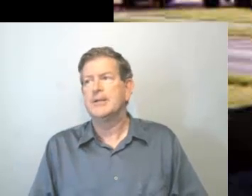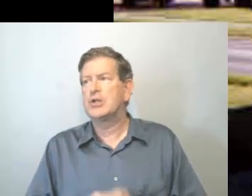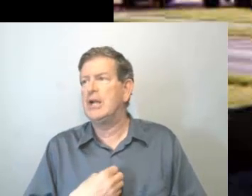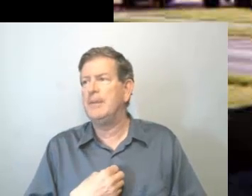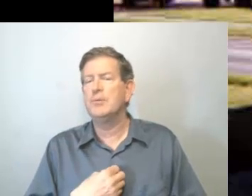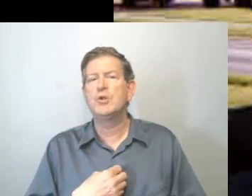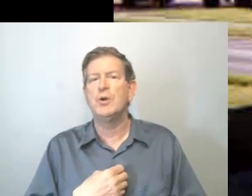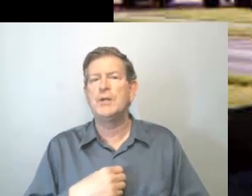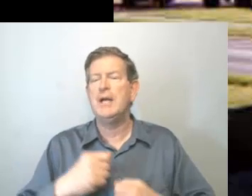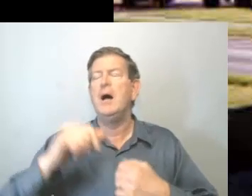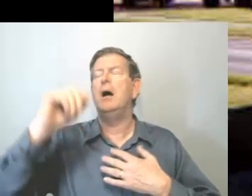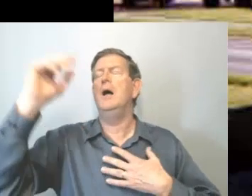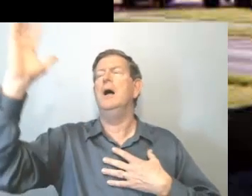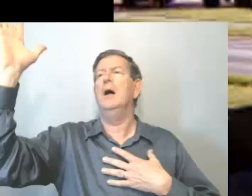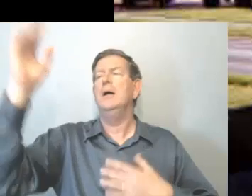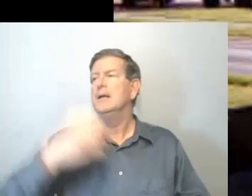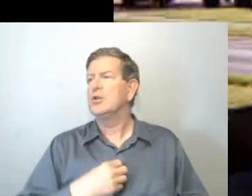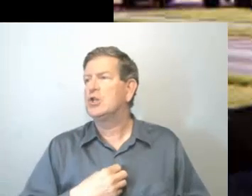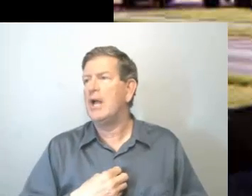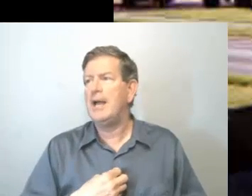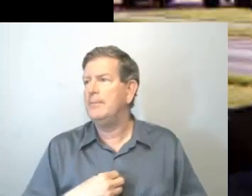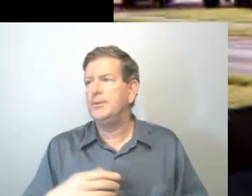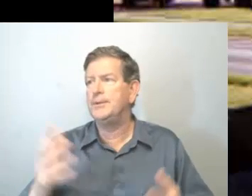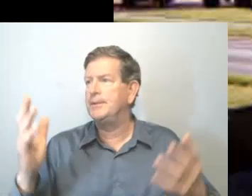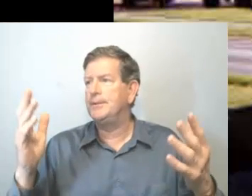pasteur. J'aime chanter. Oh,